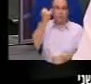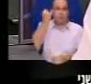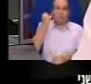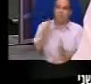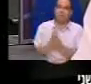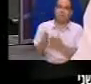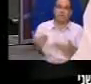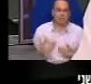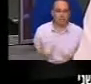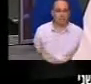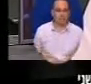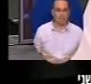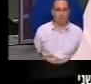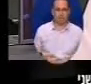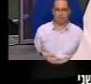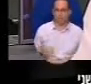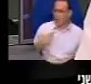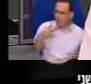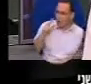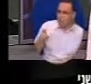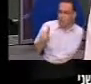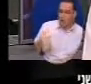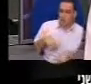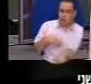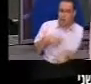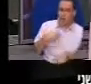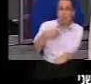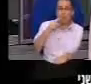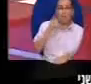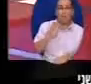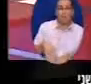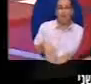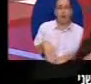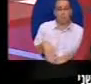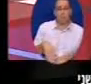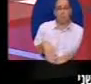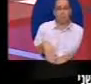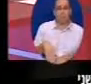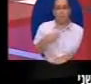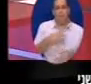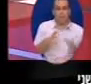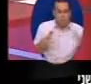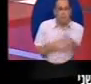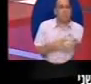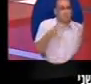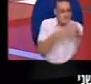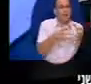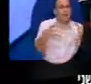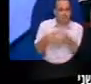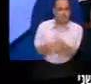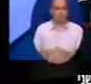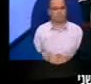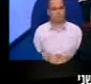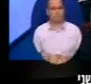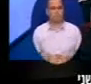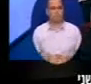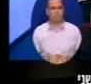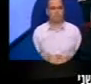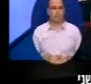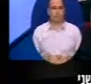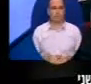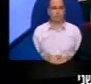או משהו. אתה לא מדבר על השאר, אתה מדבר גם ל... לא, אני מדבר על קבוצות שונות. זה מיעוט, אז הם מתקבצים. נכון, אני במקרה הזה...